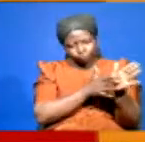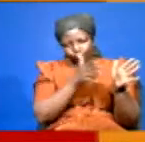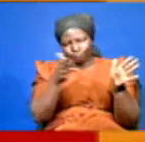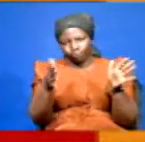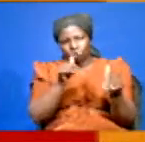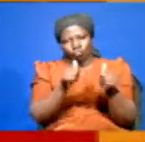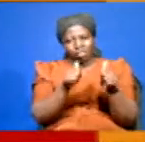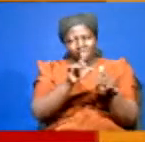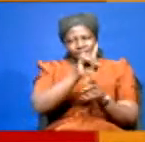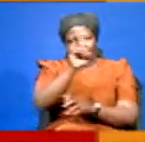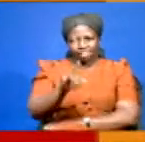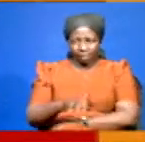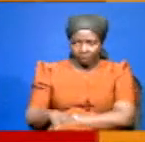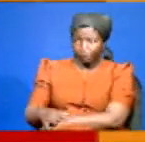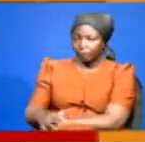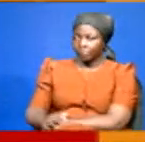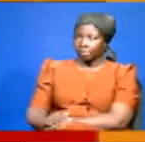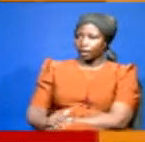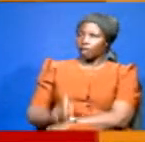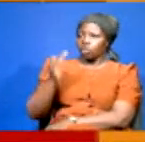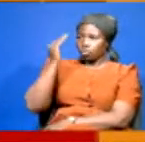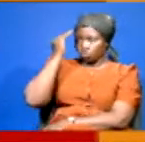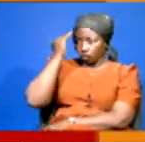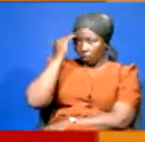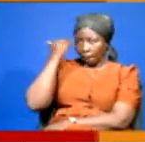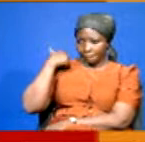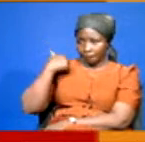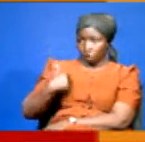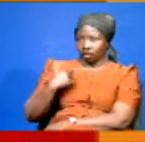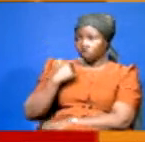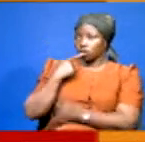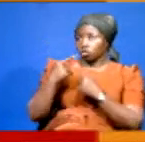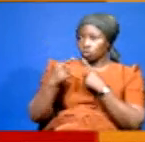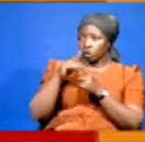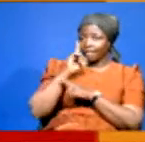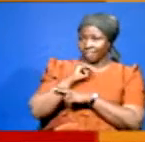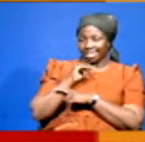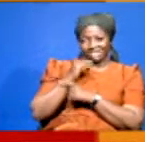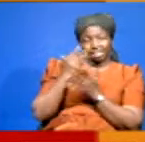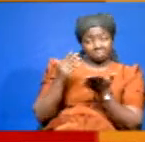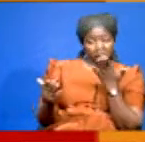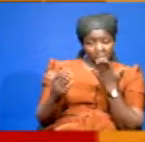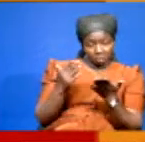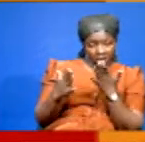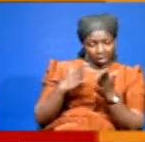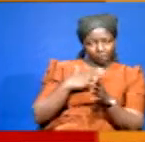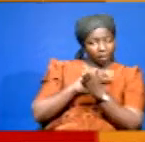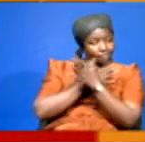Unajua nilizungumza hapa awali na huenda maybe mwenzangu hakunipata.